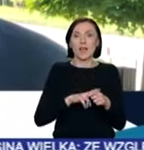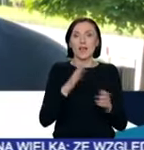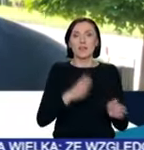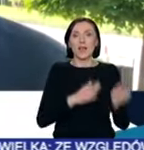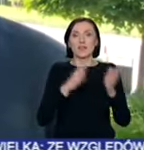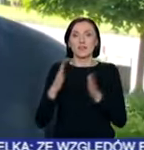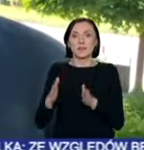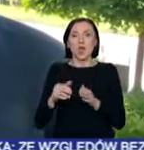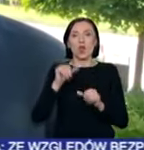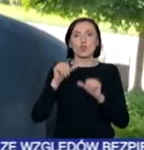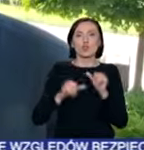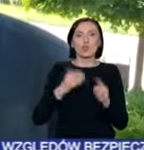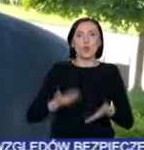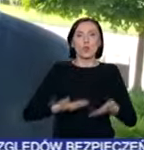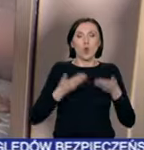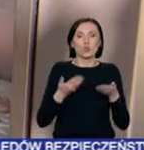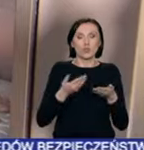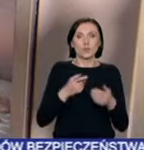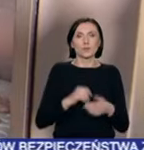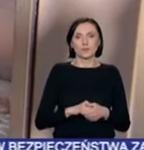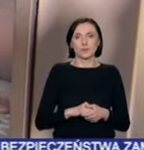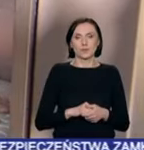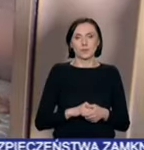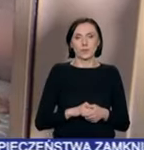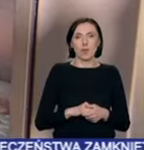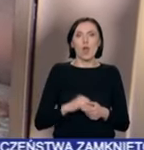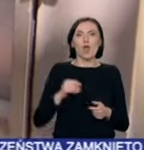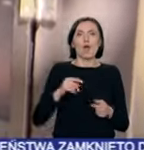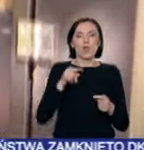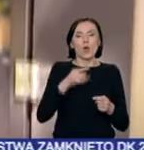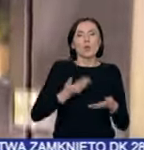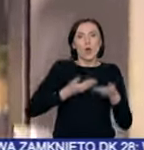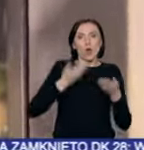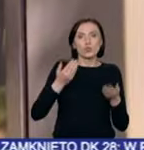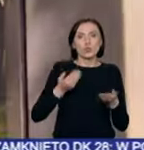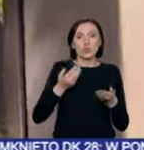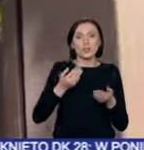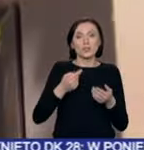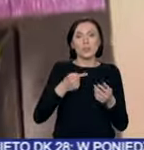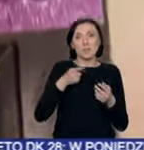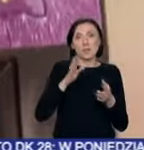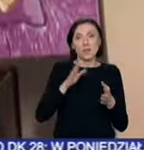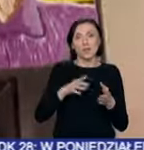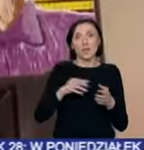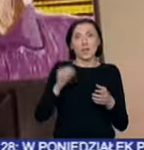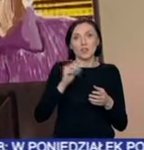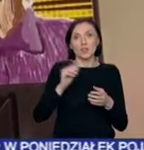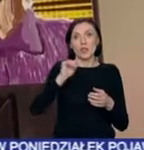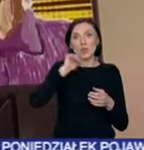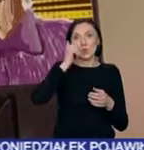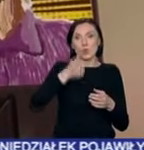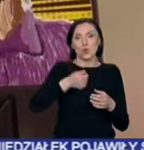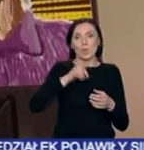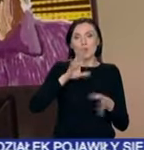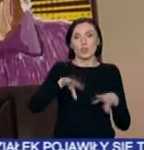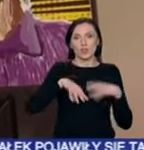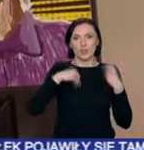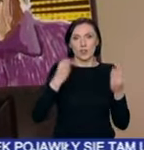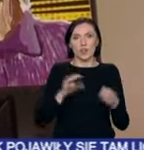kolejna rocznica urodzin Papcia Chmiela. Okrągłą rocznicę urodzin Papcia Chmiela Kraków będzie świętował jeszcze jutro. W